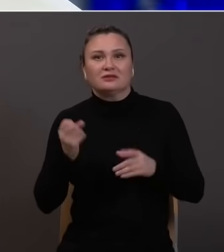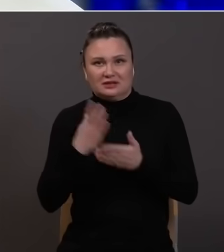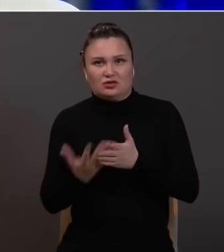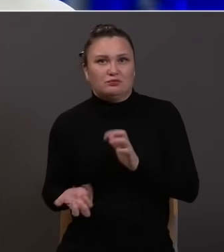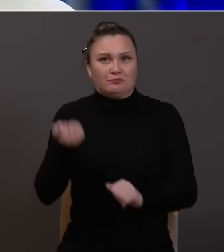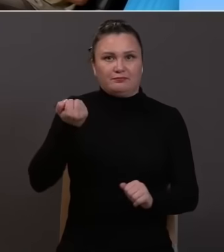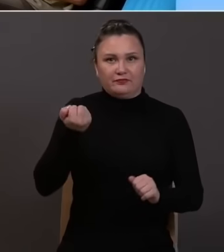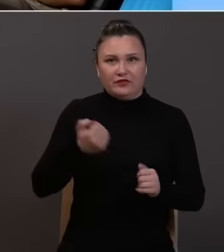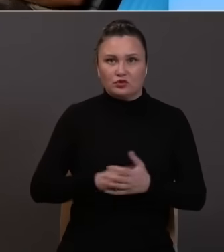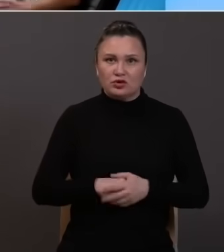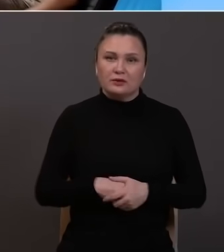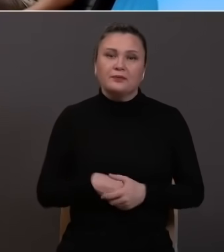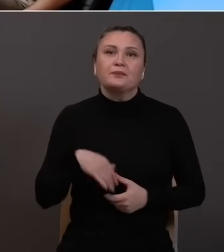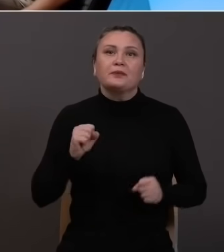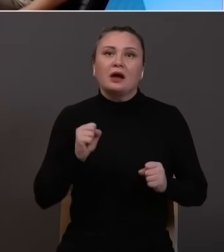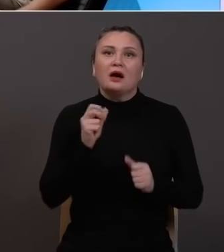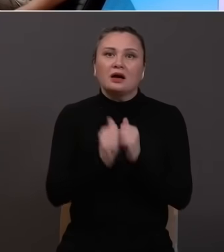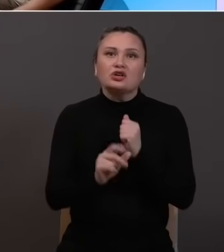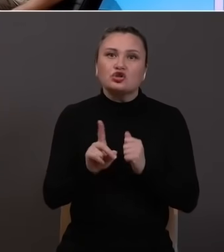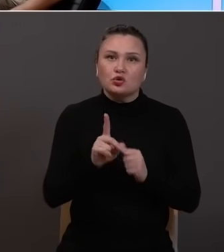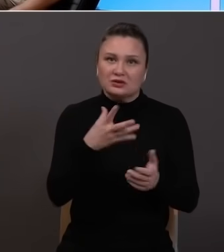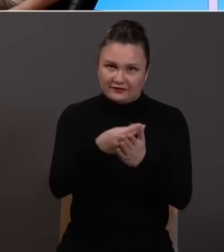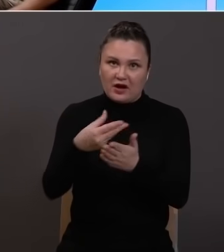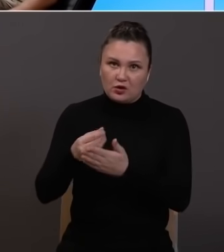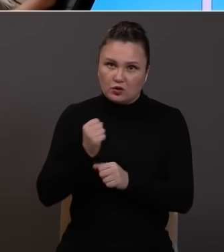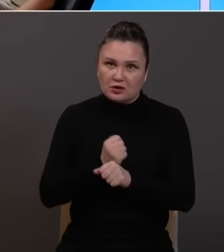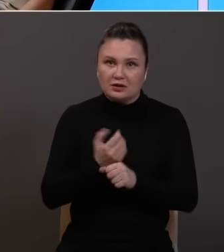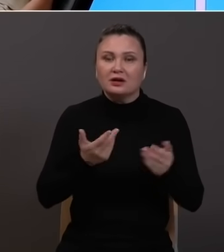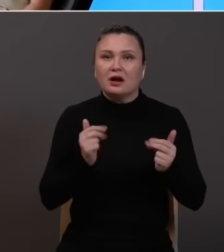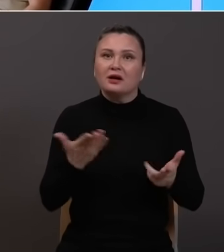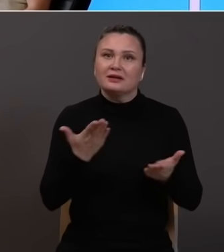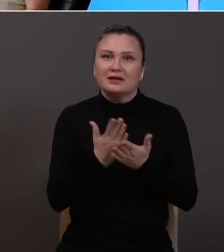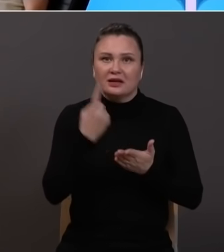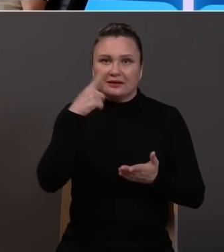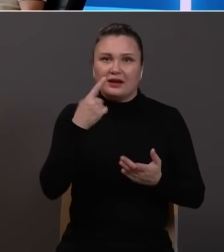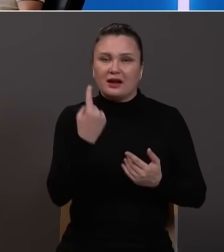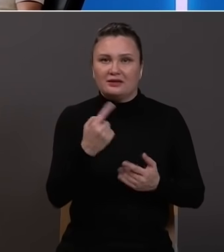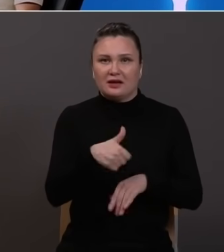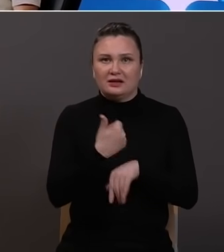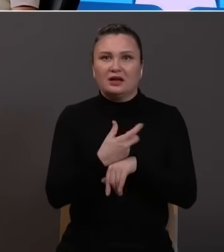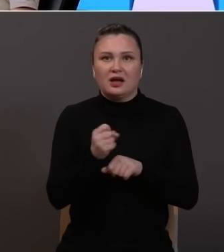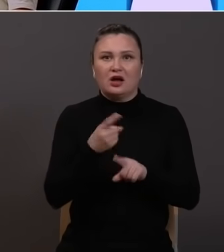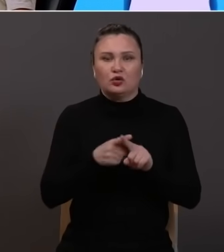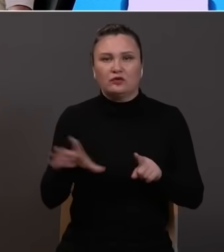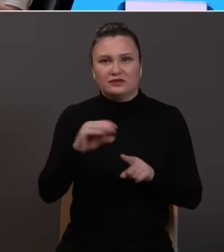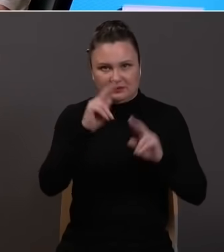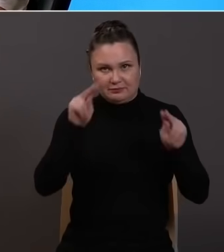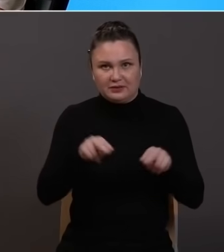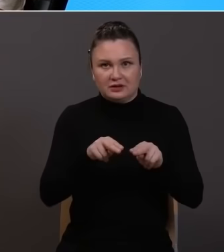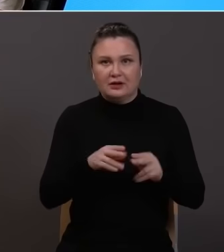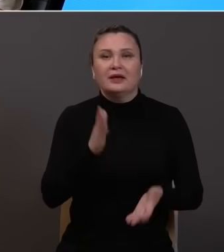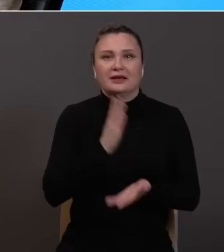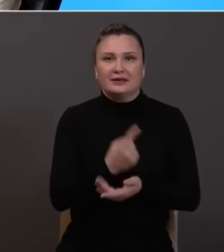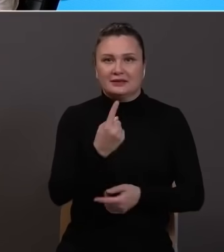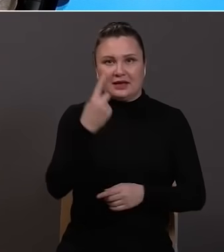товарища по умолчанию. А каждый вот что-то свое делает, или да, есть какая-то идея одна генеральная, на которую все работают? есть